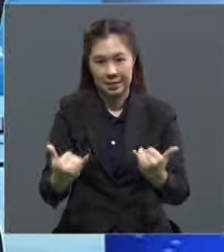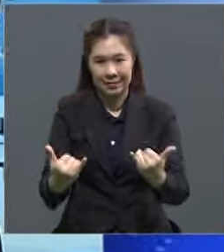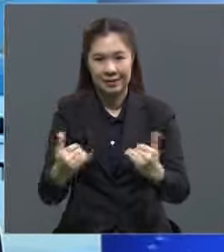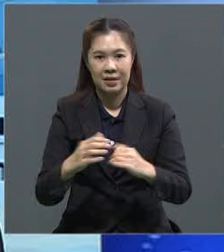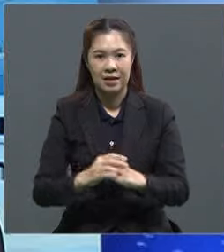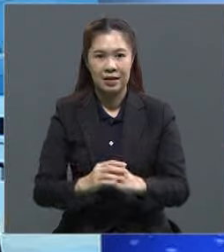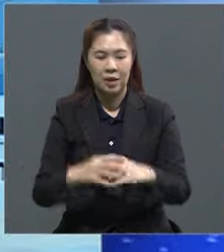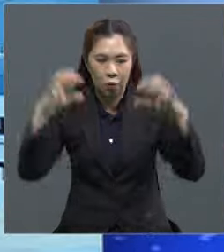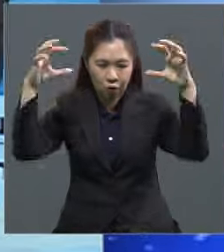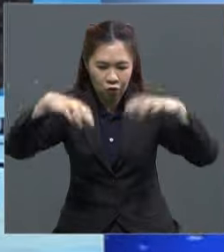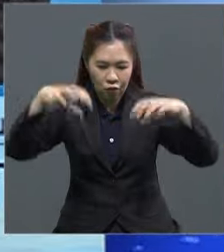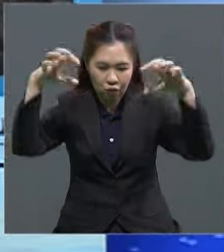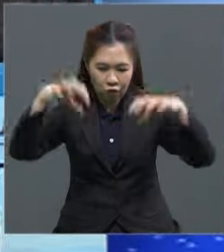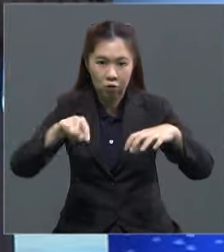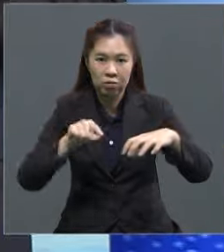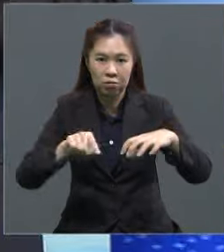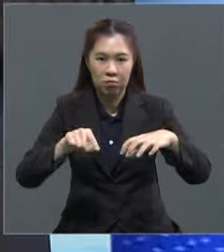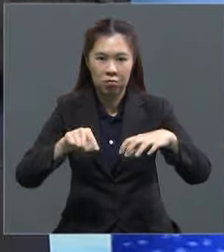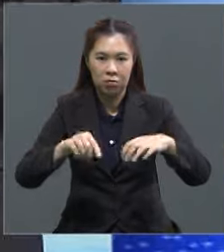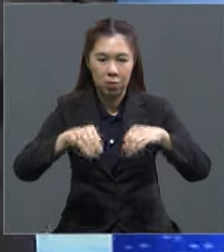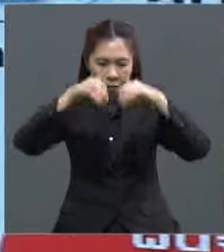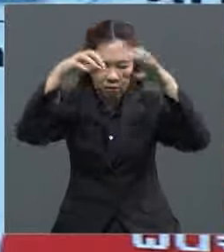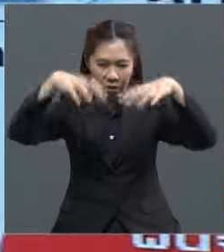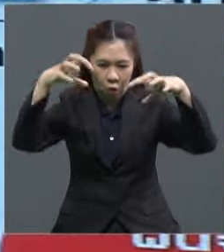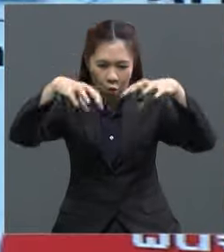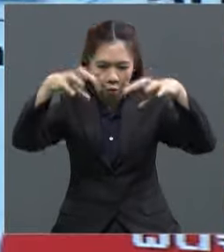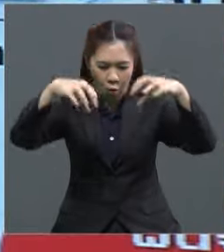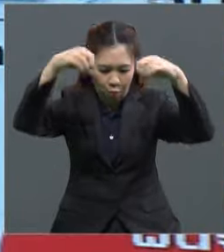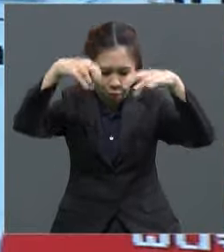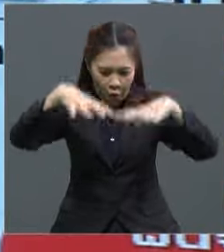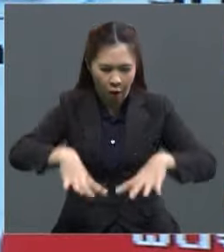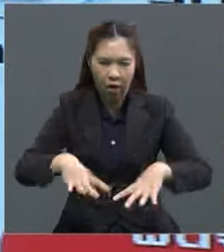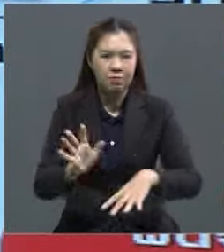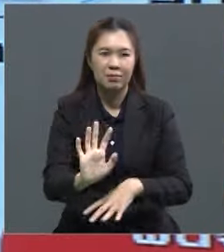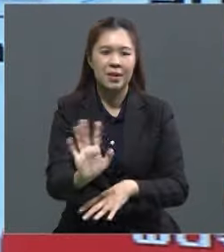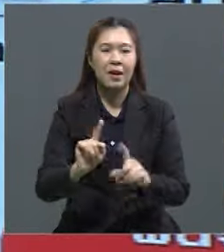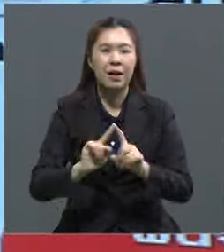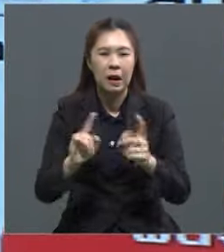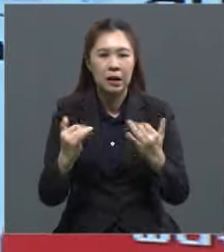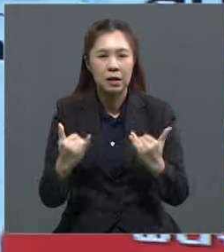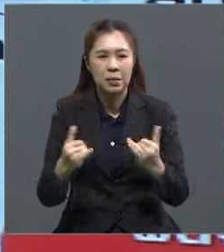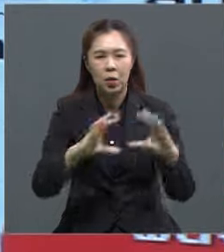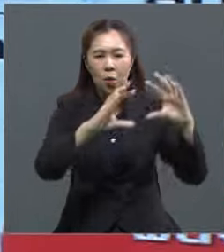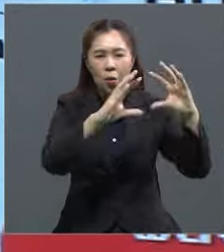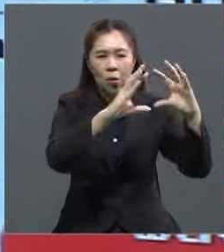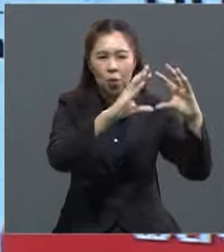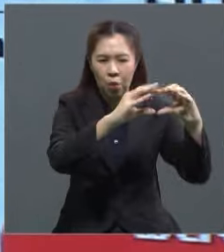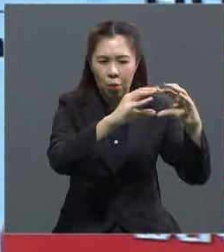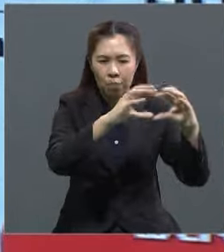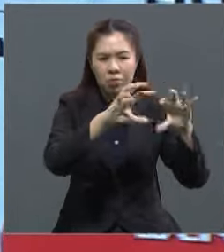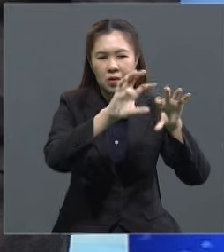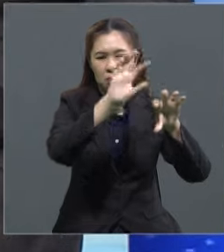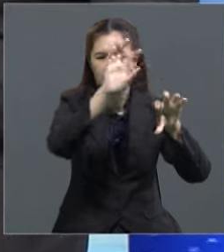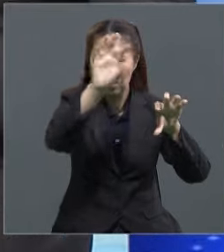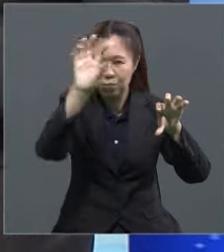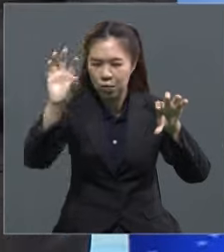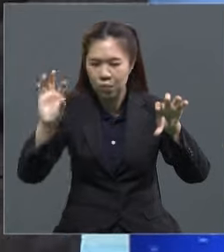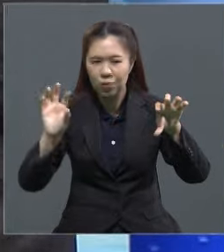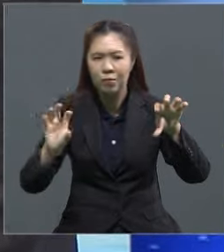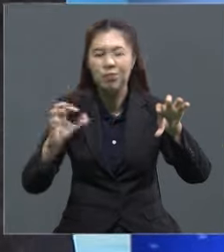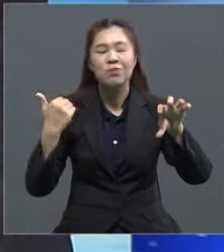มาครั้งนี้เนี่ยมันก็ไม่ได้ตกกระจายทั้งพื้นที่ก็จะเป็นเป็นกลุ่มเป็นเป็นหย่อมในรักษณะประมาณแบบ